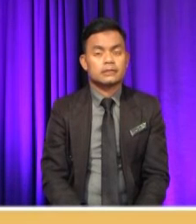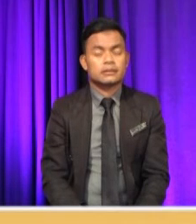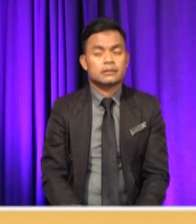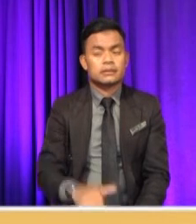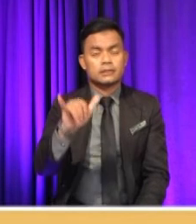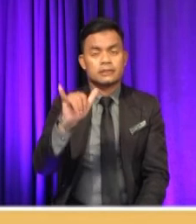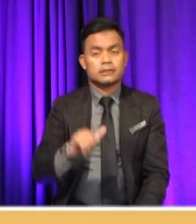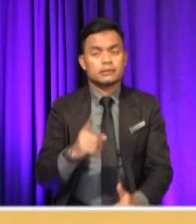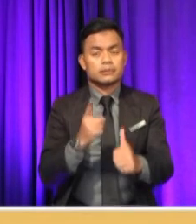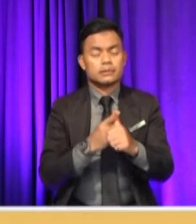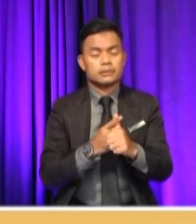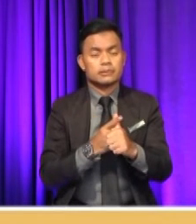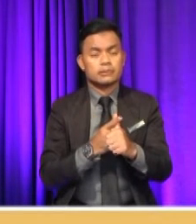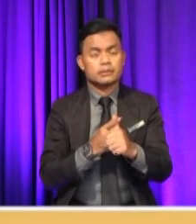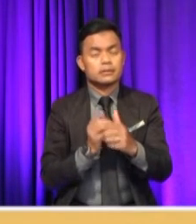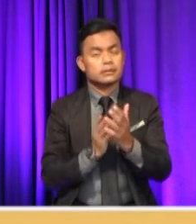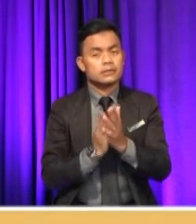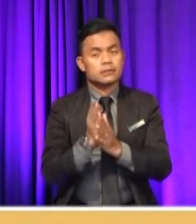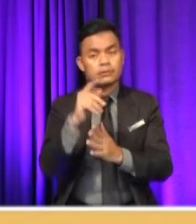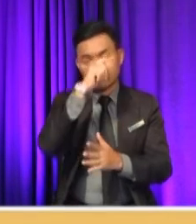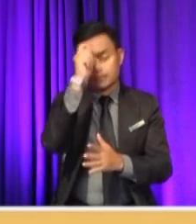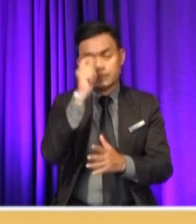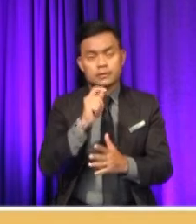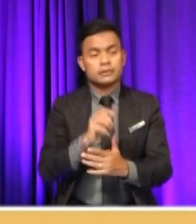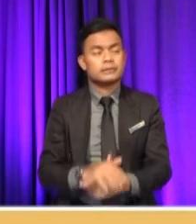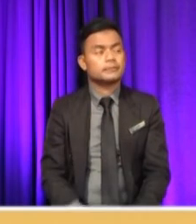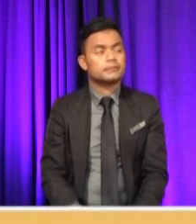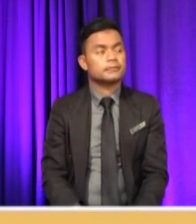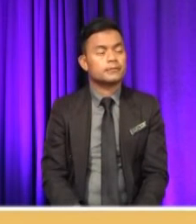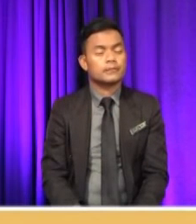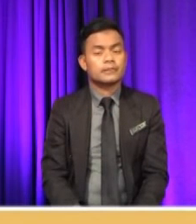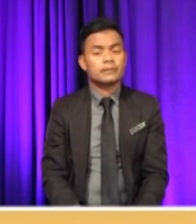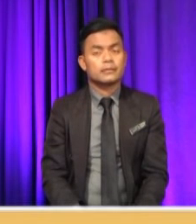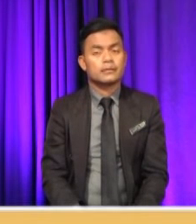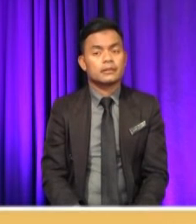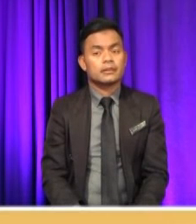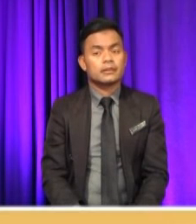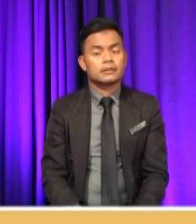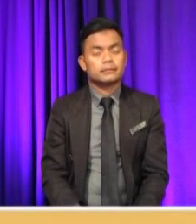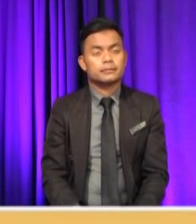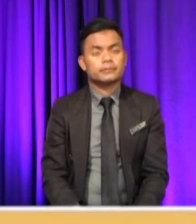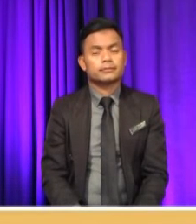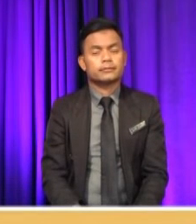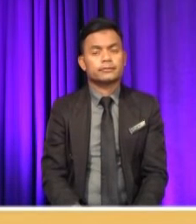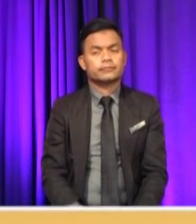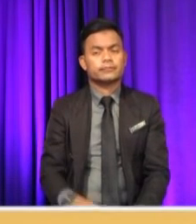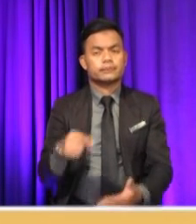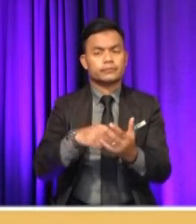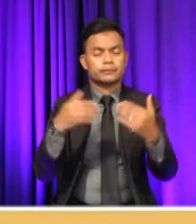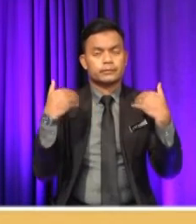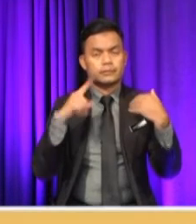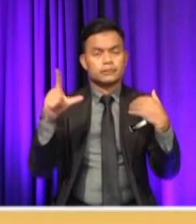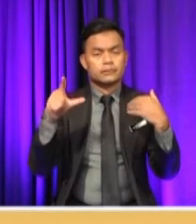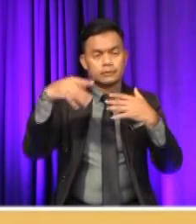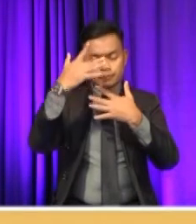dia bagi simbol, tanya nama. Okey, ini adalah pam. Yang kedua dia bagi simbol, ini adalah penapis. 2